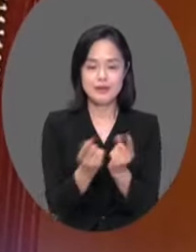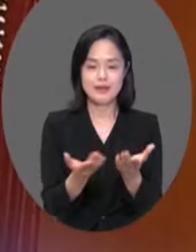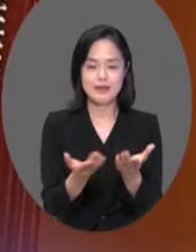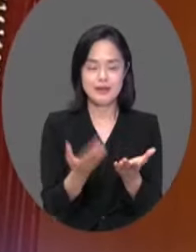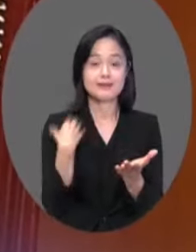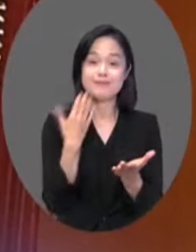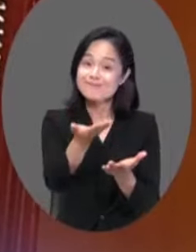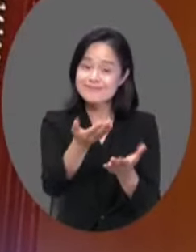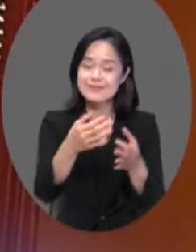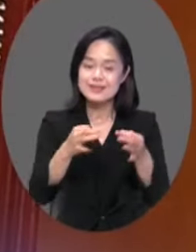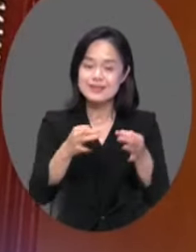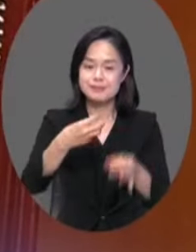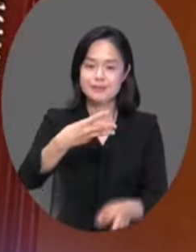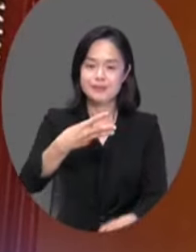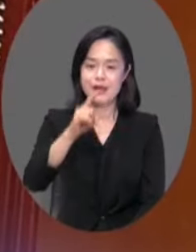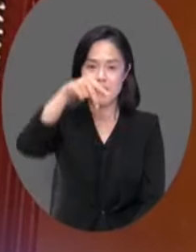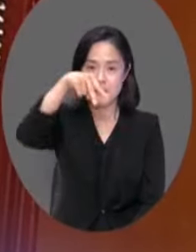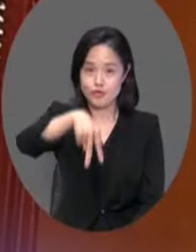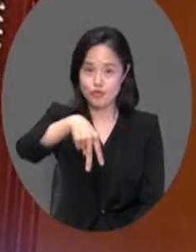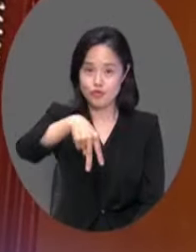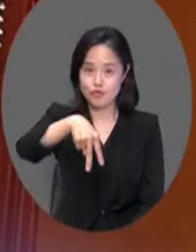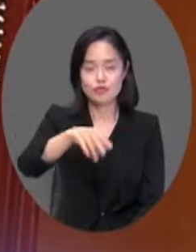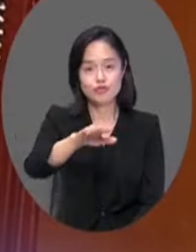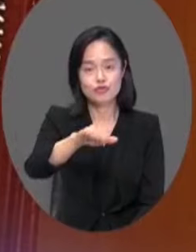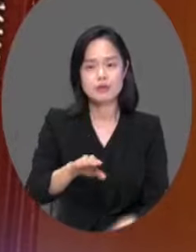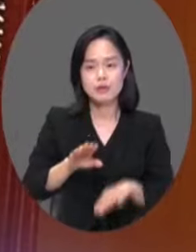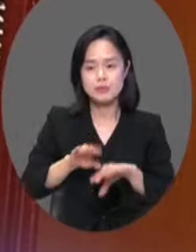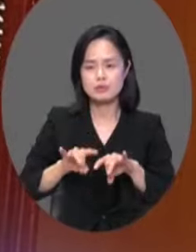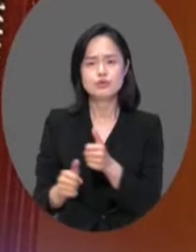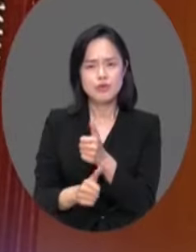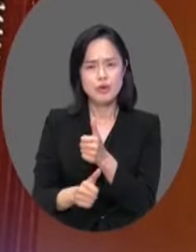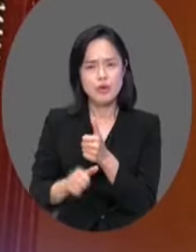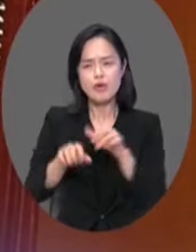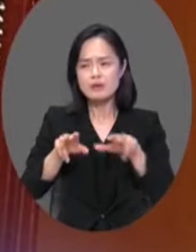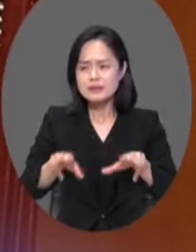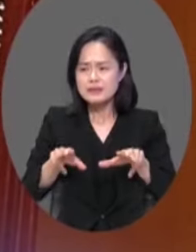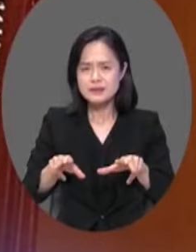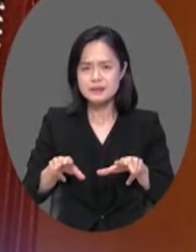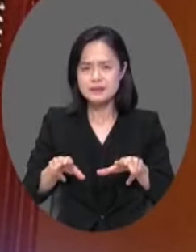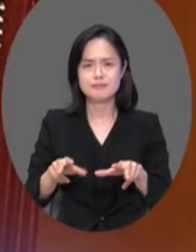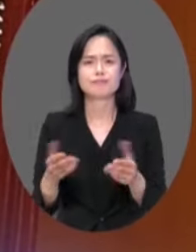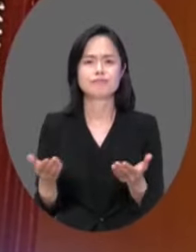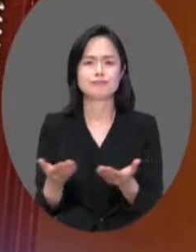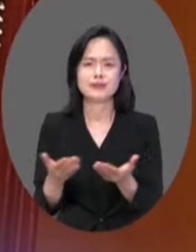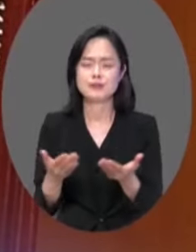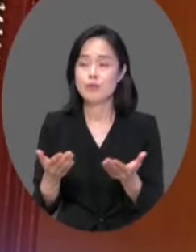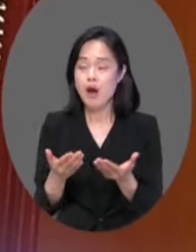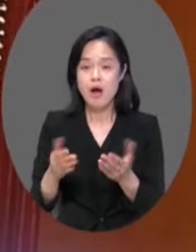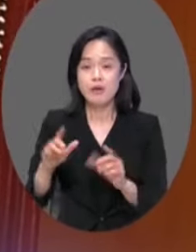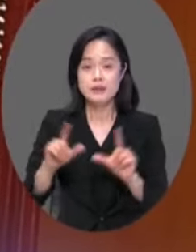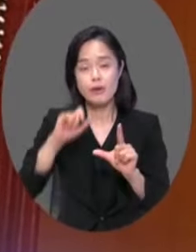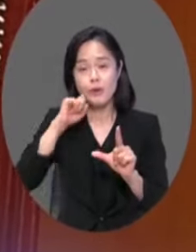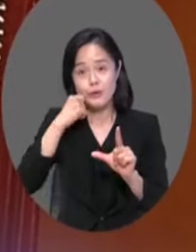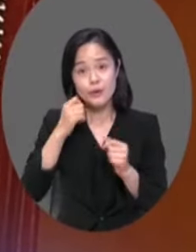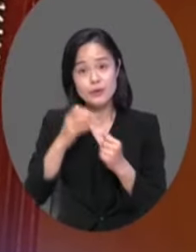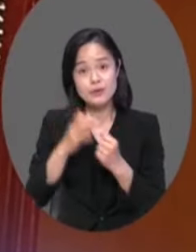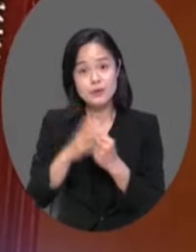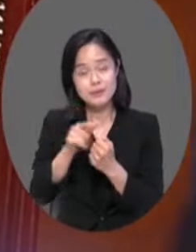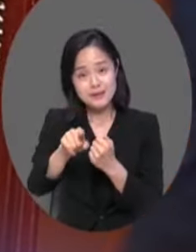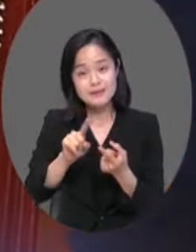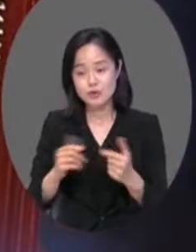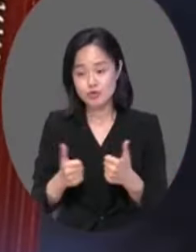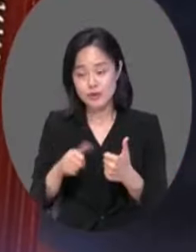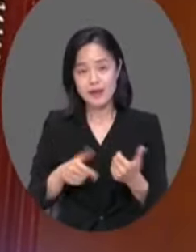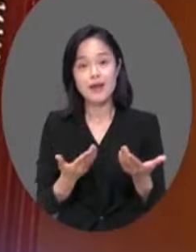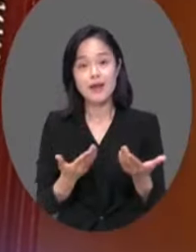상황이다. 예. 그래서 방통위 차원에서도 이거 대책 마련에 국회가 공조했으면 좋겠다 말씀드린 예. 거 기억나시죠? 예. 예. 그 일환으로 오늘 방송 광고에 대해서